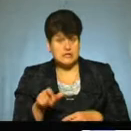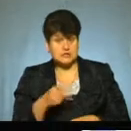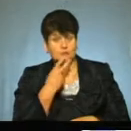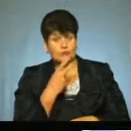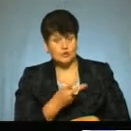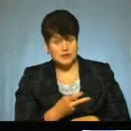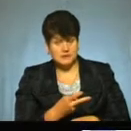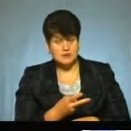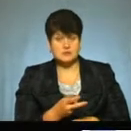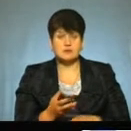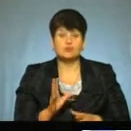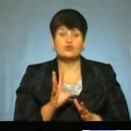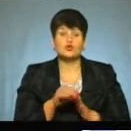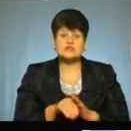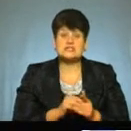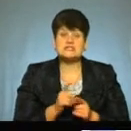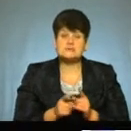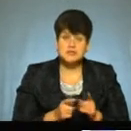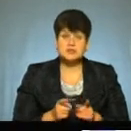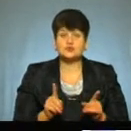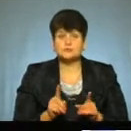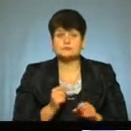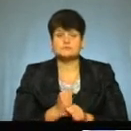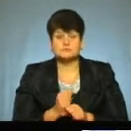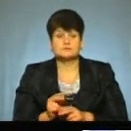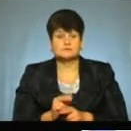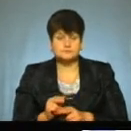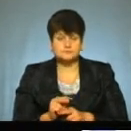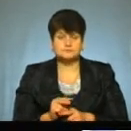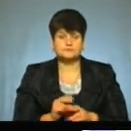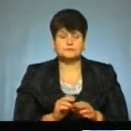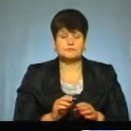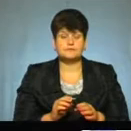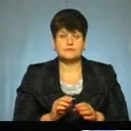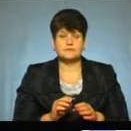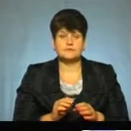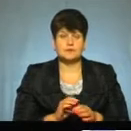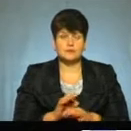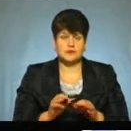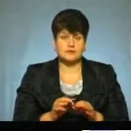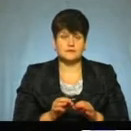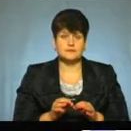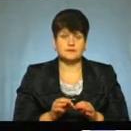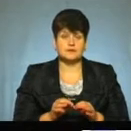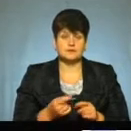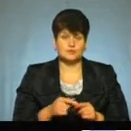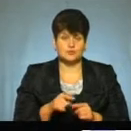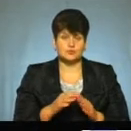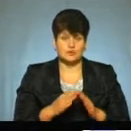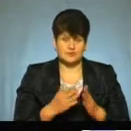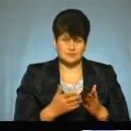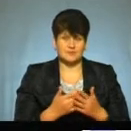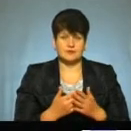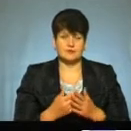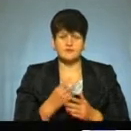проєкту, значить, будуть внести зміни, внесені в проєкті на систему газопостачання цього будинку. Там буде